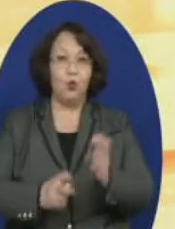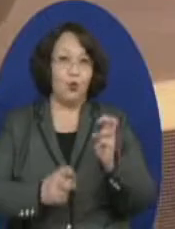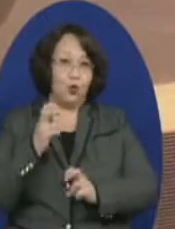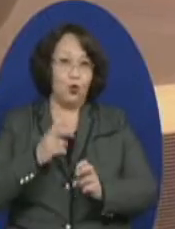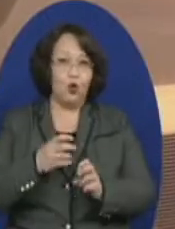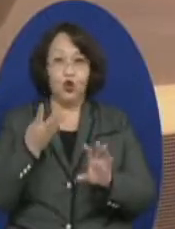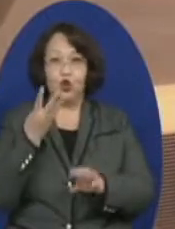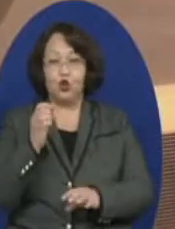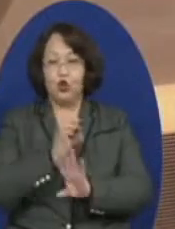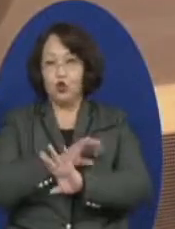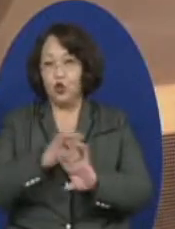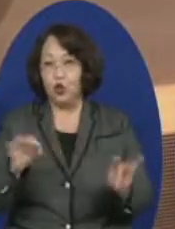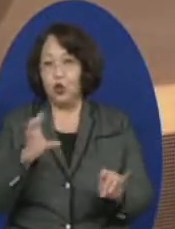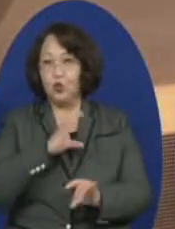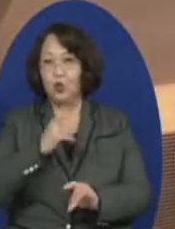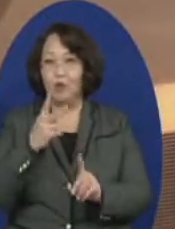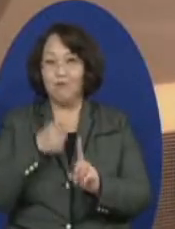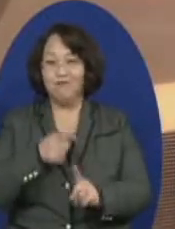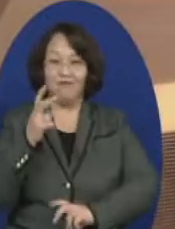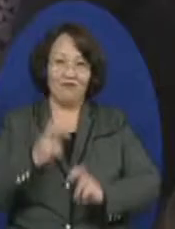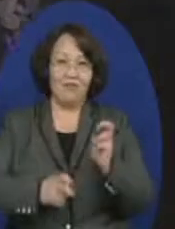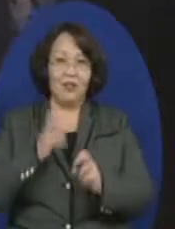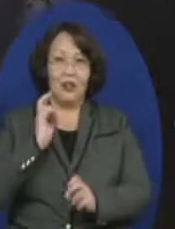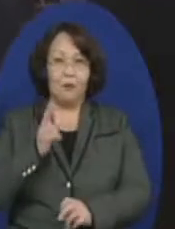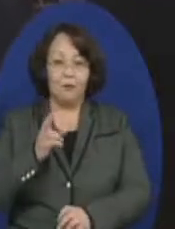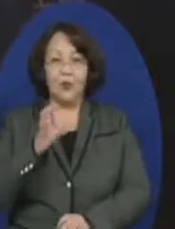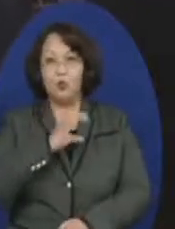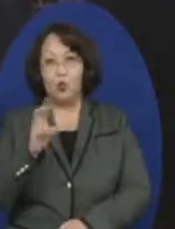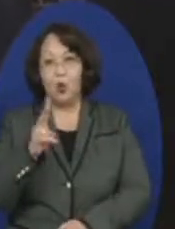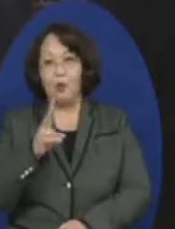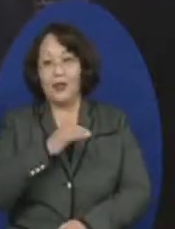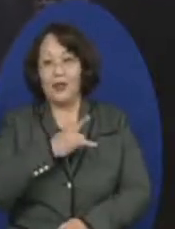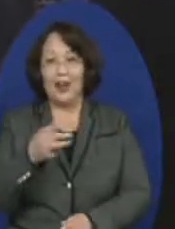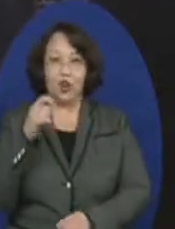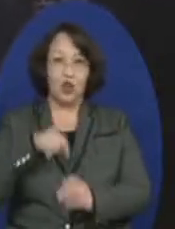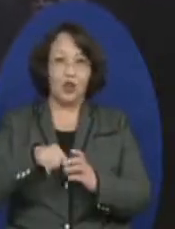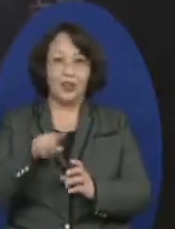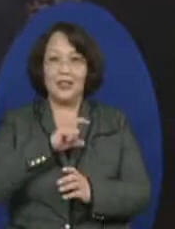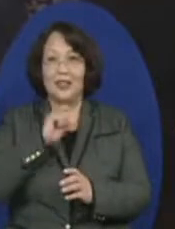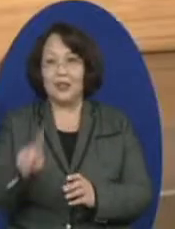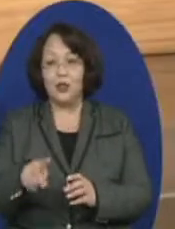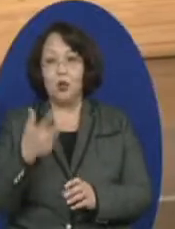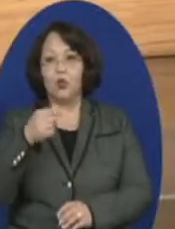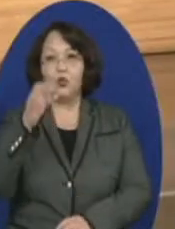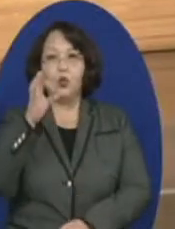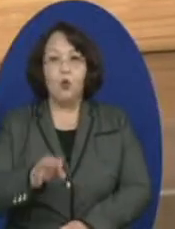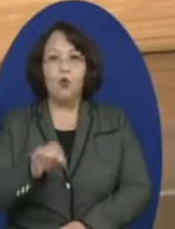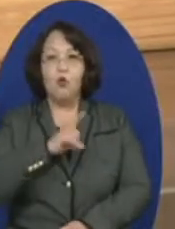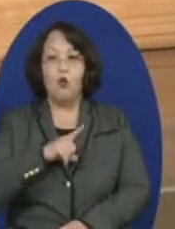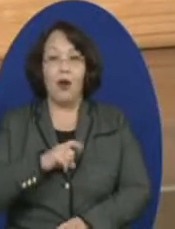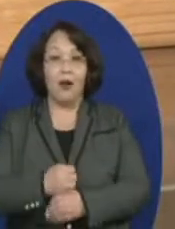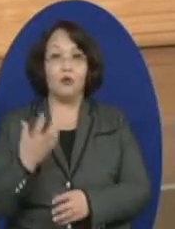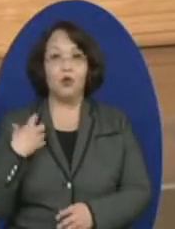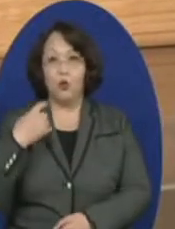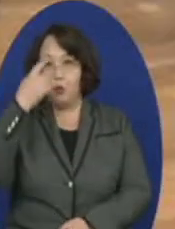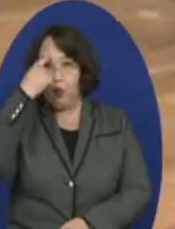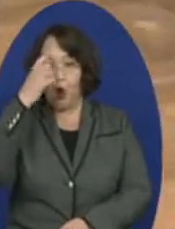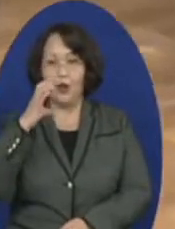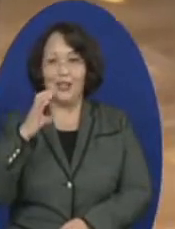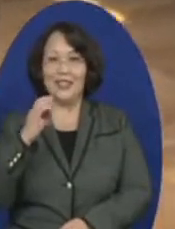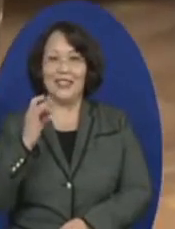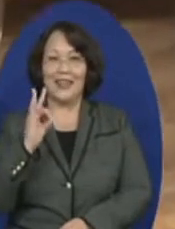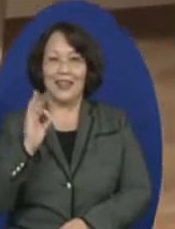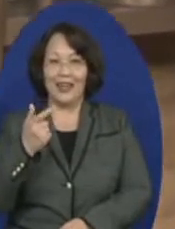гаруй нэр төрлийн сүнсүн бүтээгдэхүүн үйлдвэрлэдэг. Тус компани сүнсүн бүтээгдэхүүний дотоодын зах зээлийн 30% дангаар хангадаг бөгөөд Монгол сарлаг